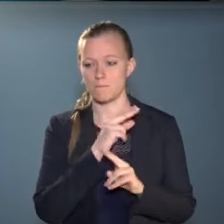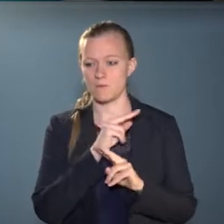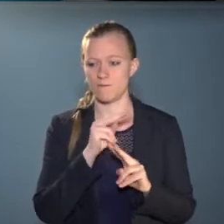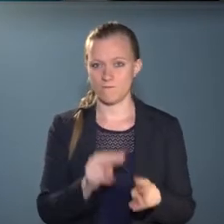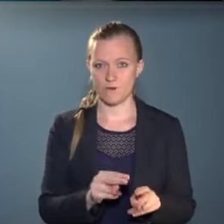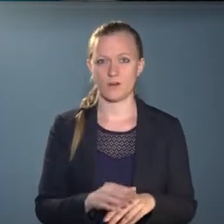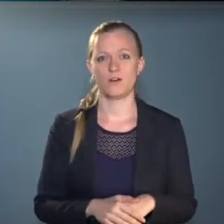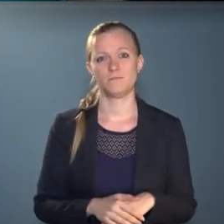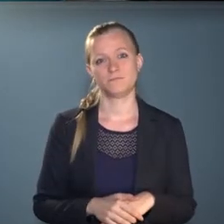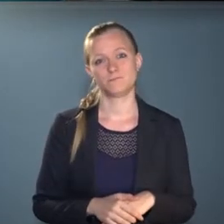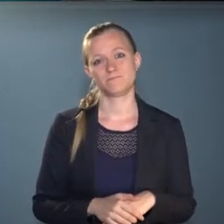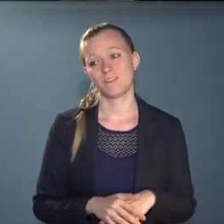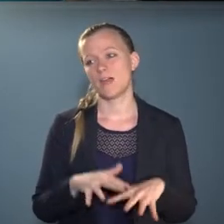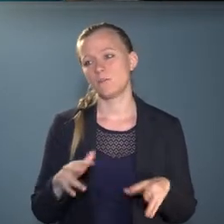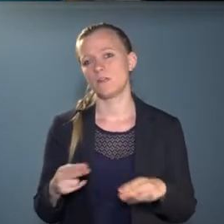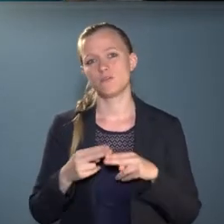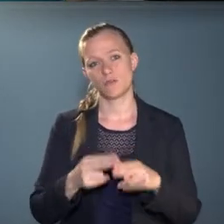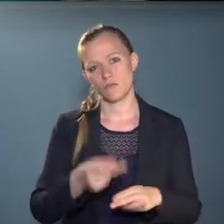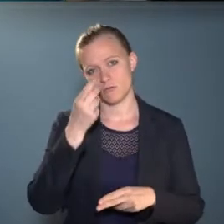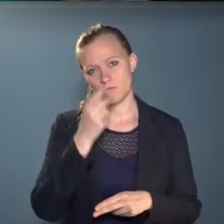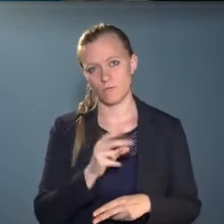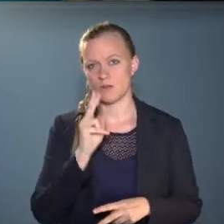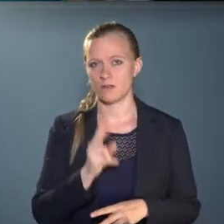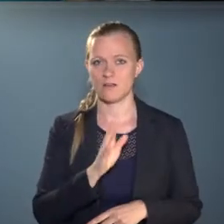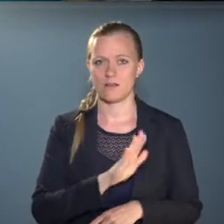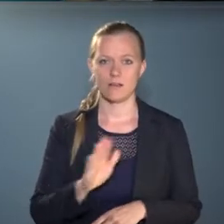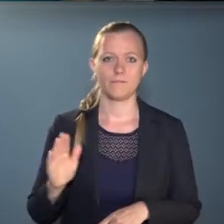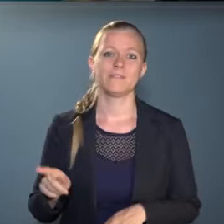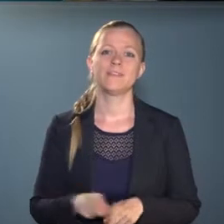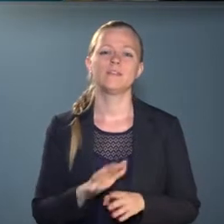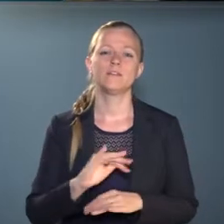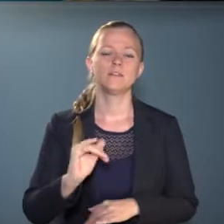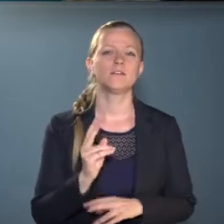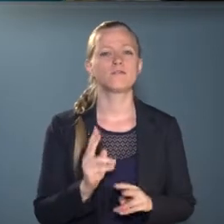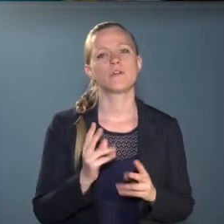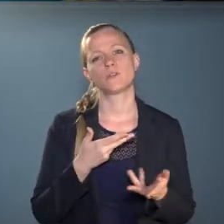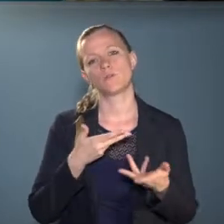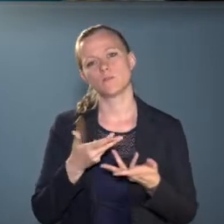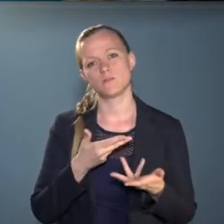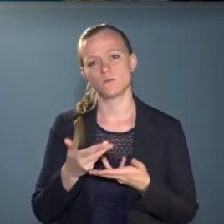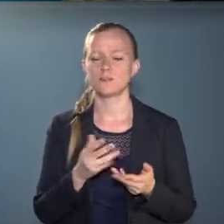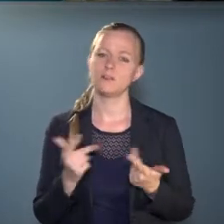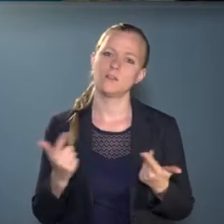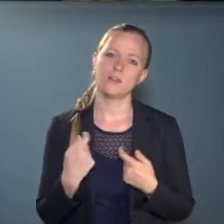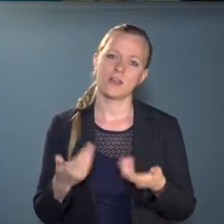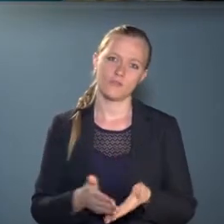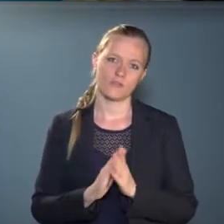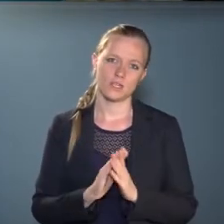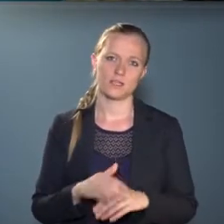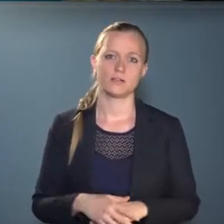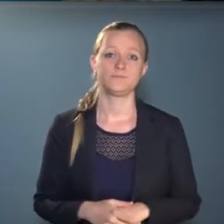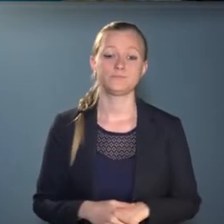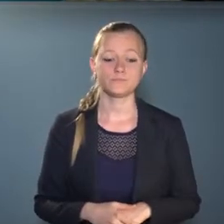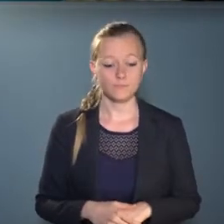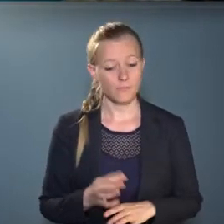akinek átmeneti segítségre lenne szüksége. Tehát ilyen területen is lehet konzultálni, tanácsokat kérni. Na most